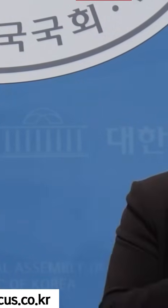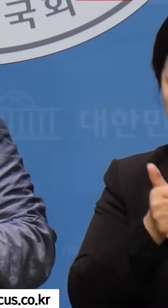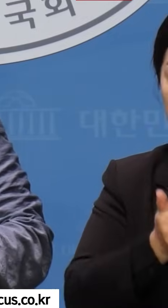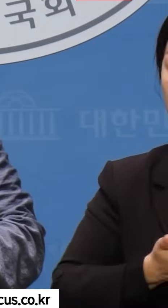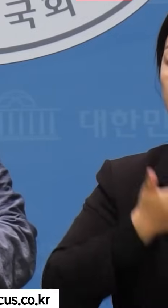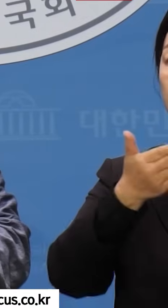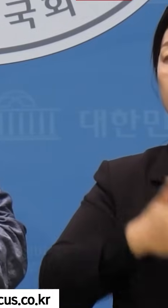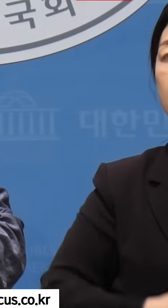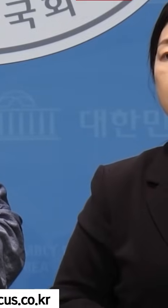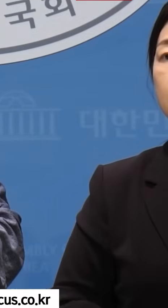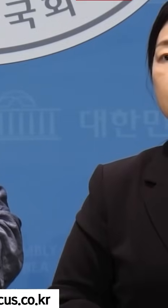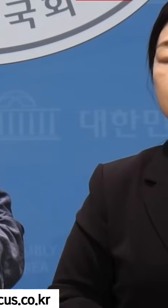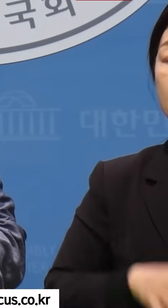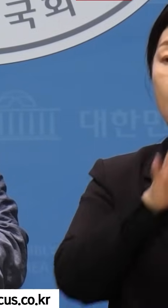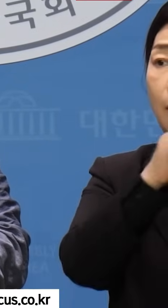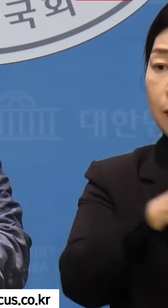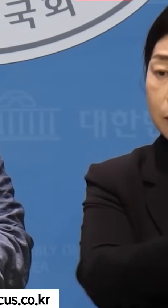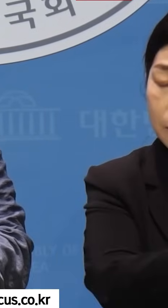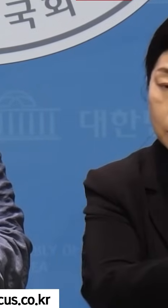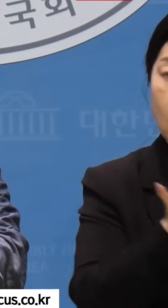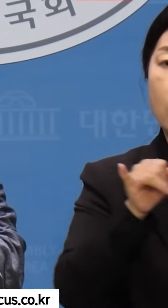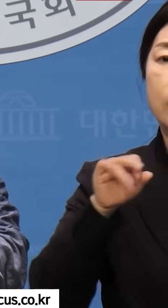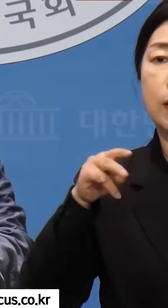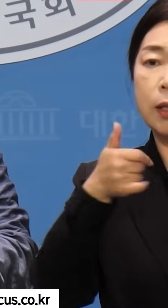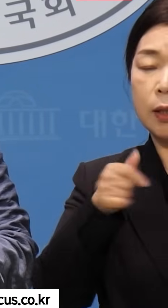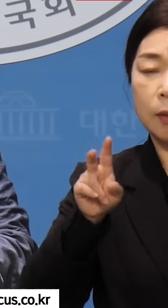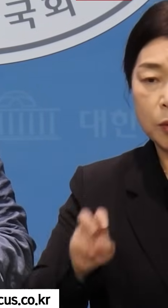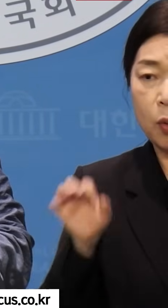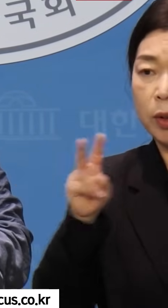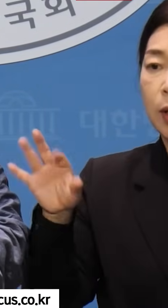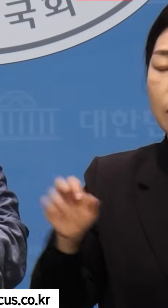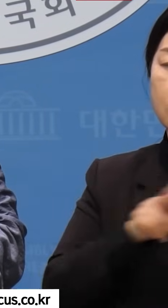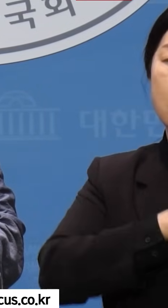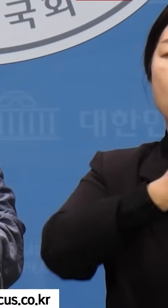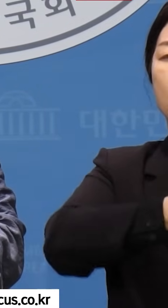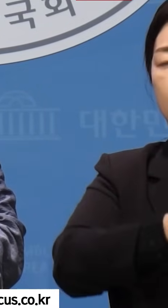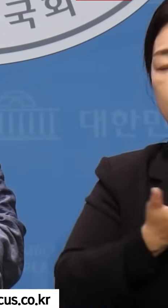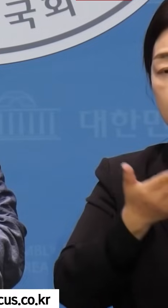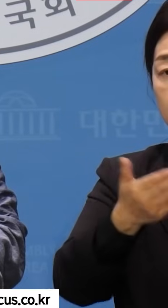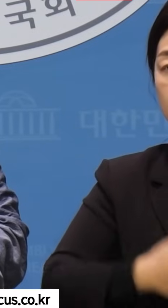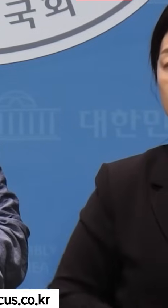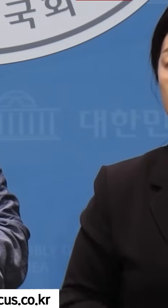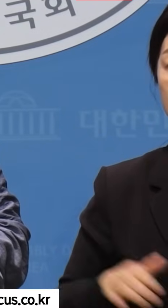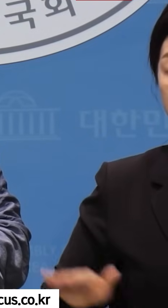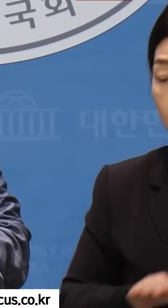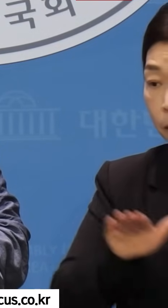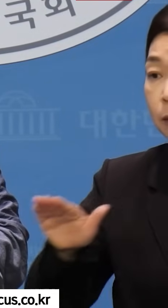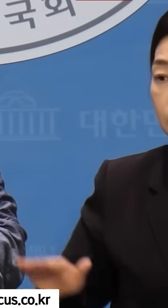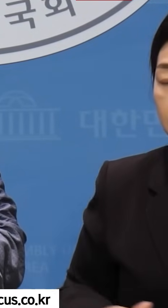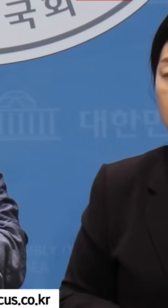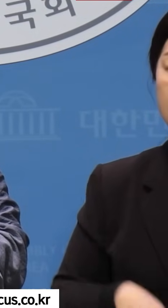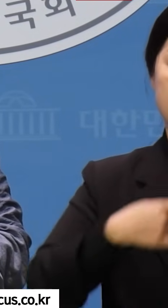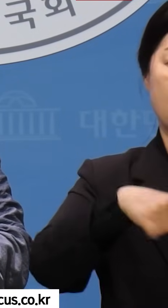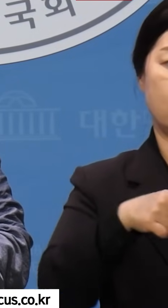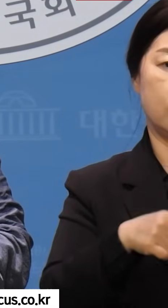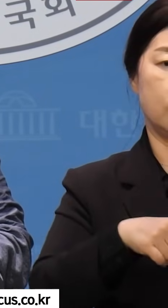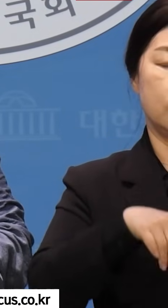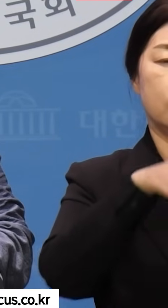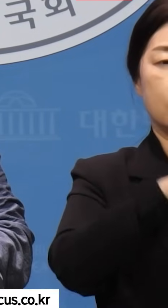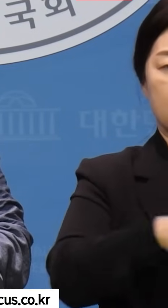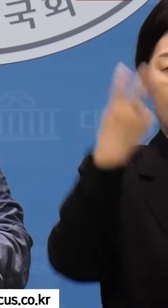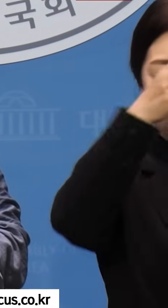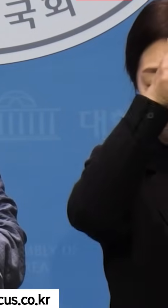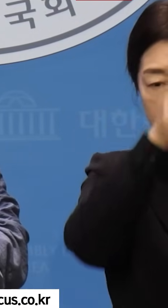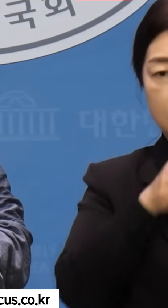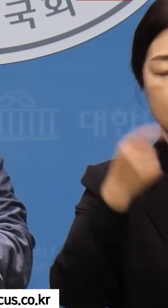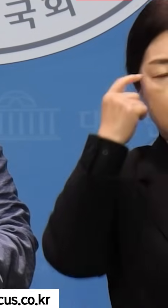바랍니다. 네, 안민석 의원님, 김용민 의원님, 양정수 의원님 고맙습니다. 저희들이 이 정치검찰